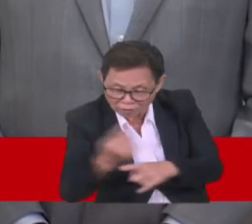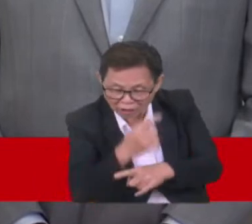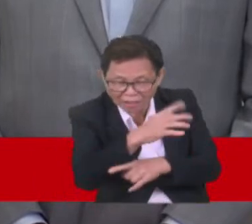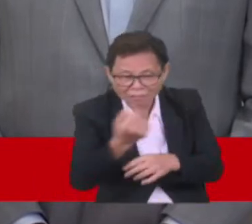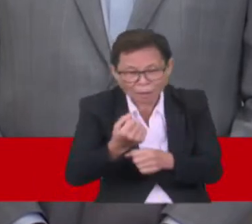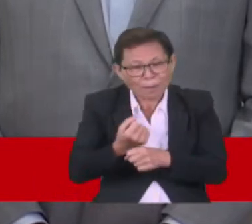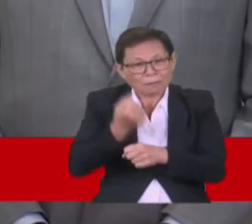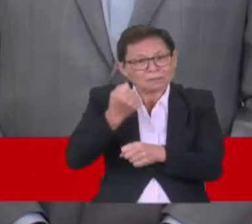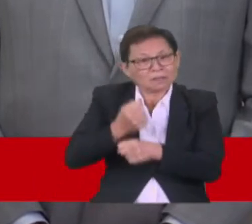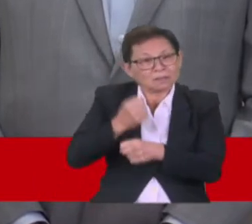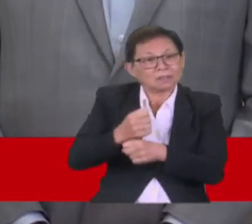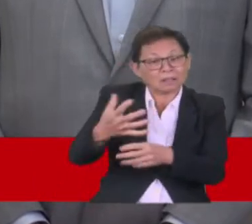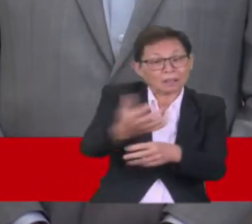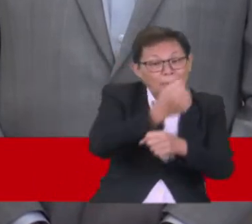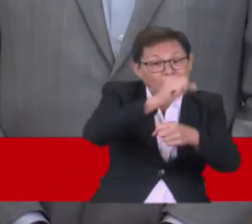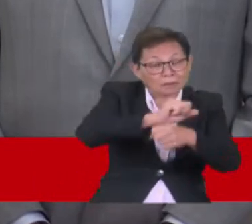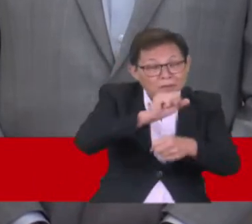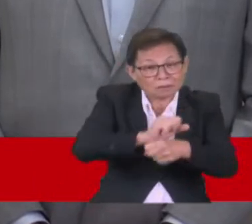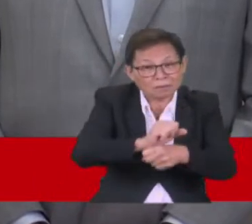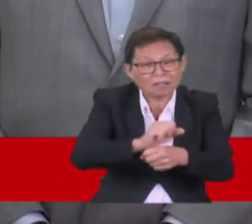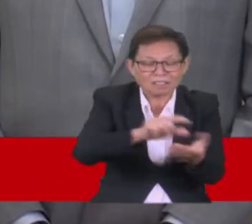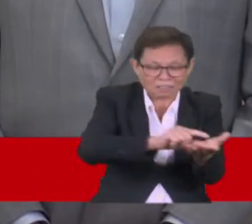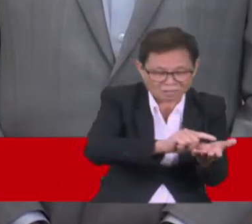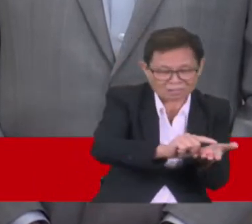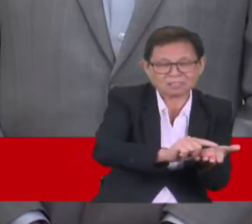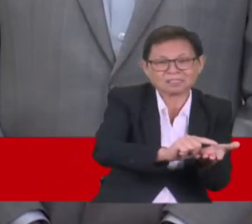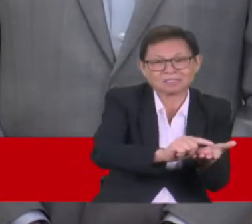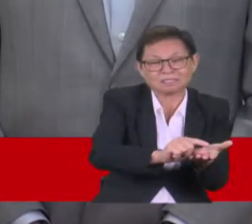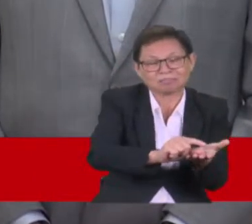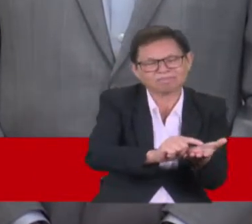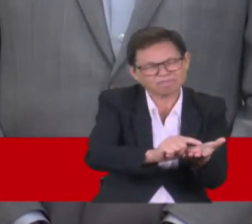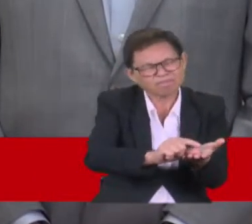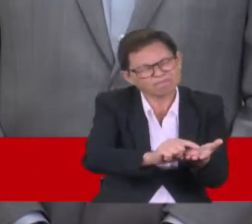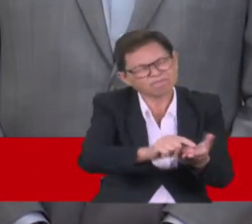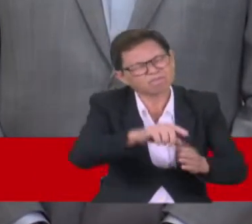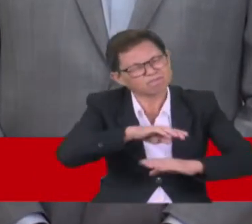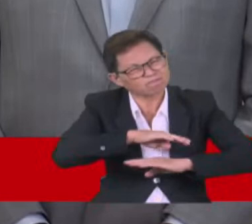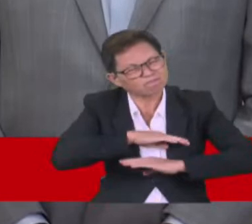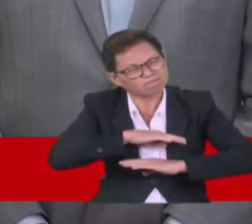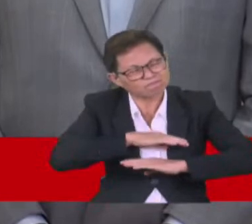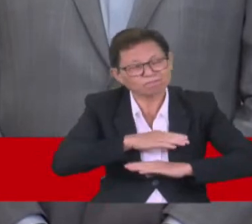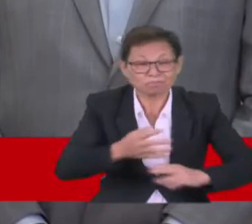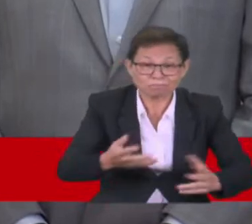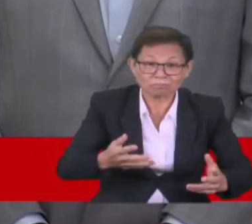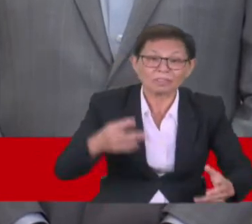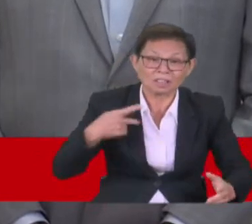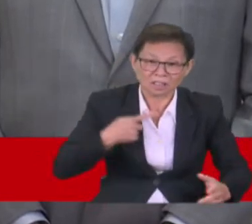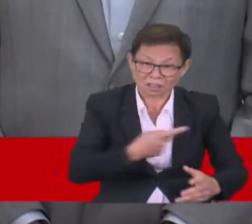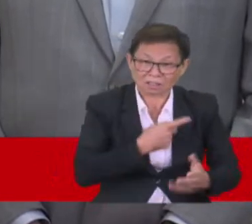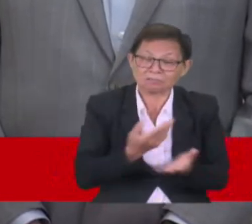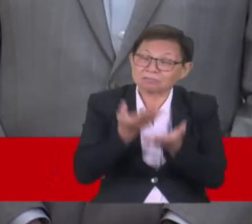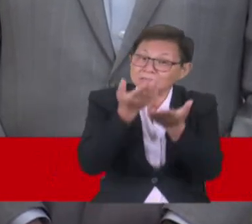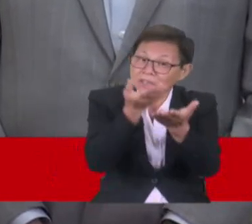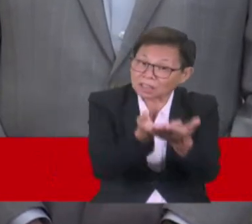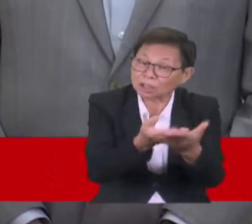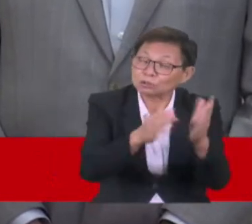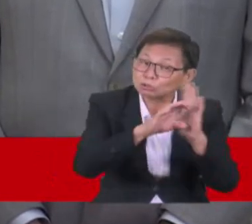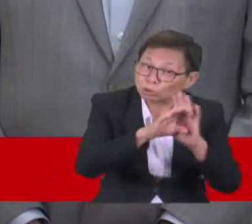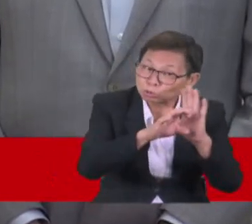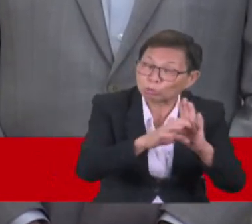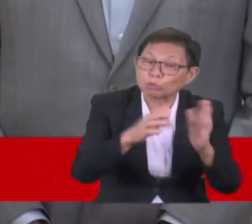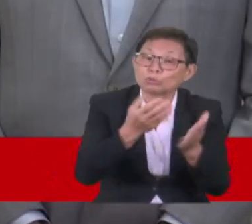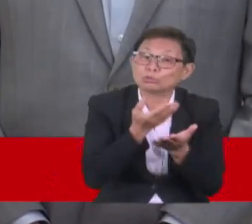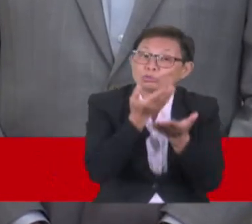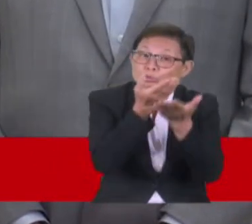mendapat pekerjaan dengan pendapatan yang munasabah maka kita cadang kaumpanya kita